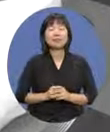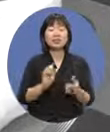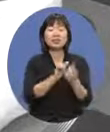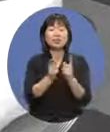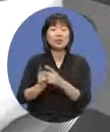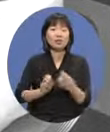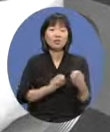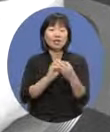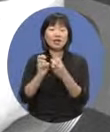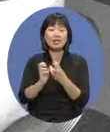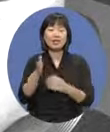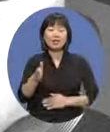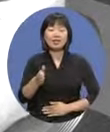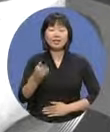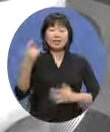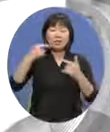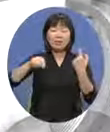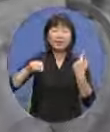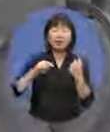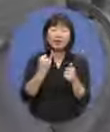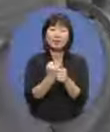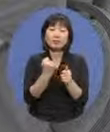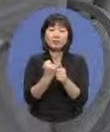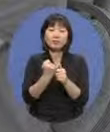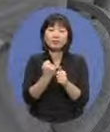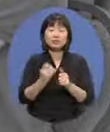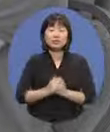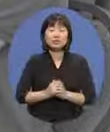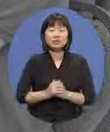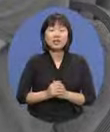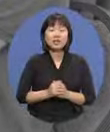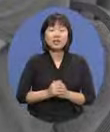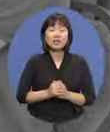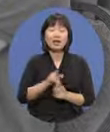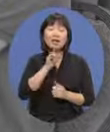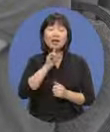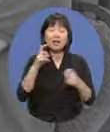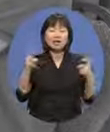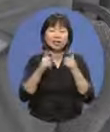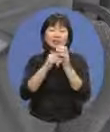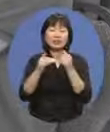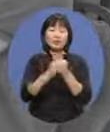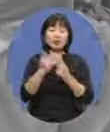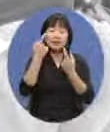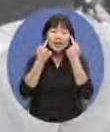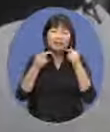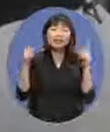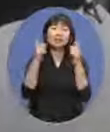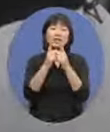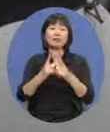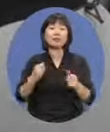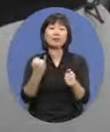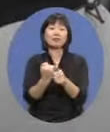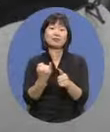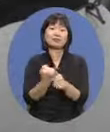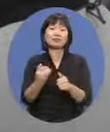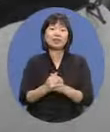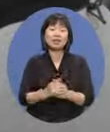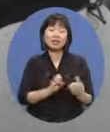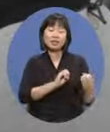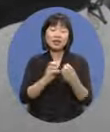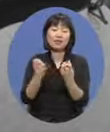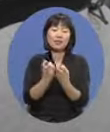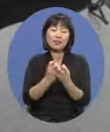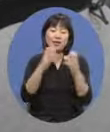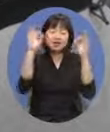서로 대화의 방향이 달랐던 부부, 말이 싸움이 되어 상처가 됐던 부부, 대화